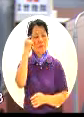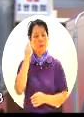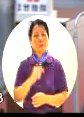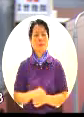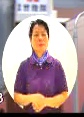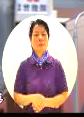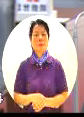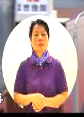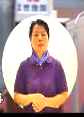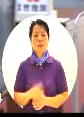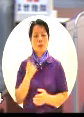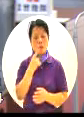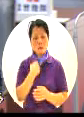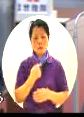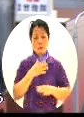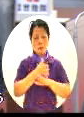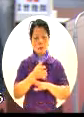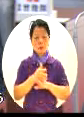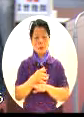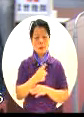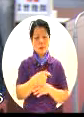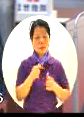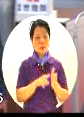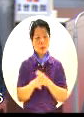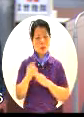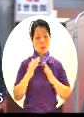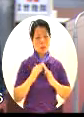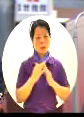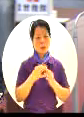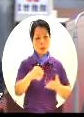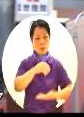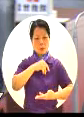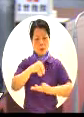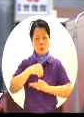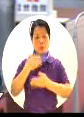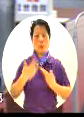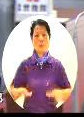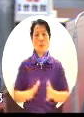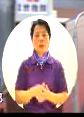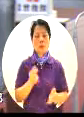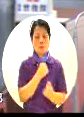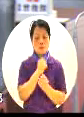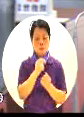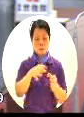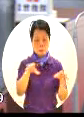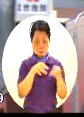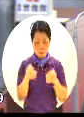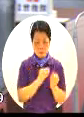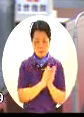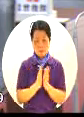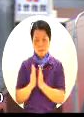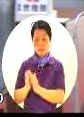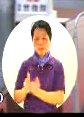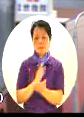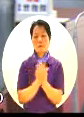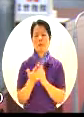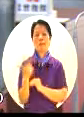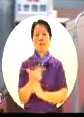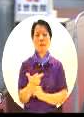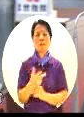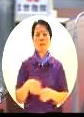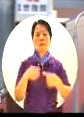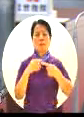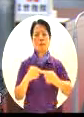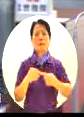我来讲，我经过足济专家甲建言哈，啊，我较整理出这个七个项目啦哈。来，第一个项